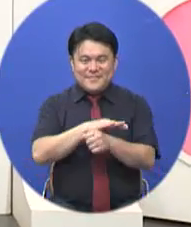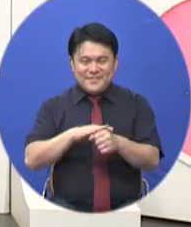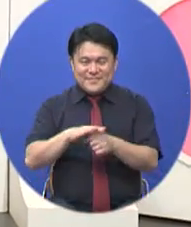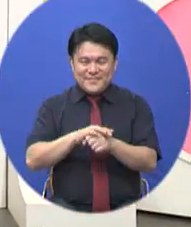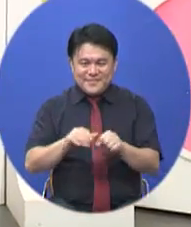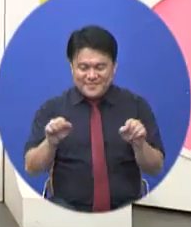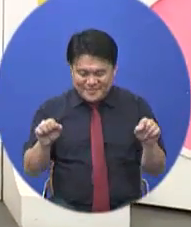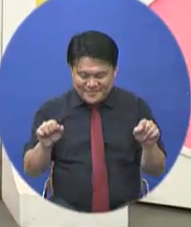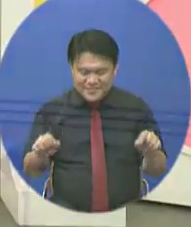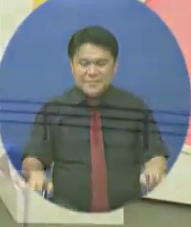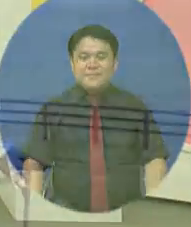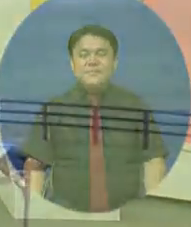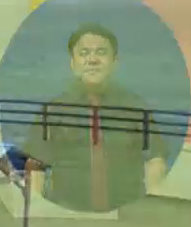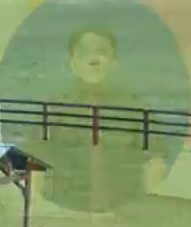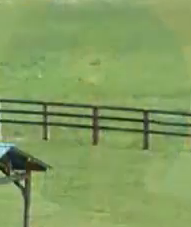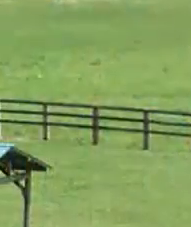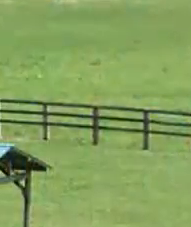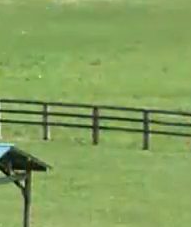사랑합니다.